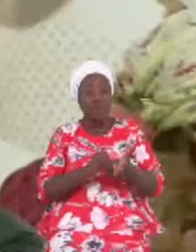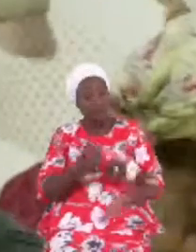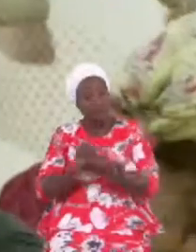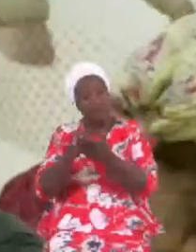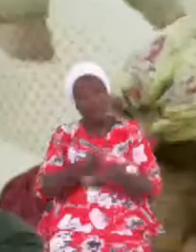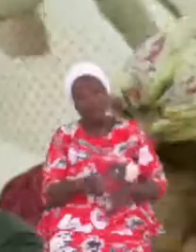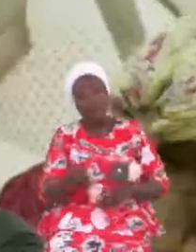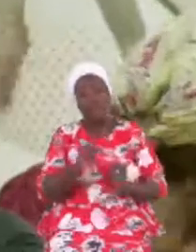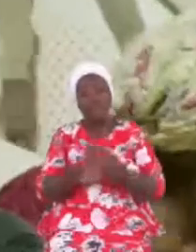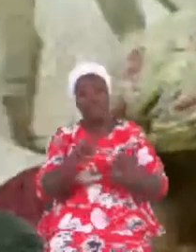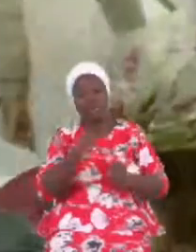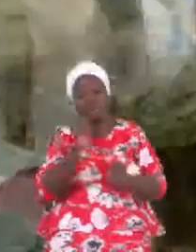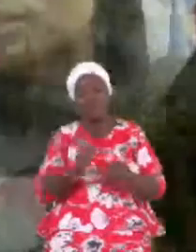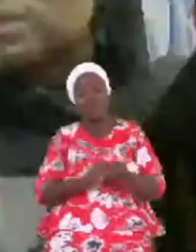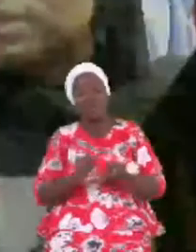Aidez ceux qui